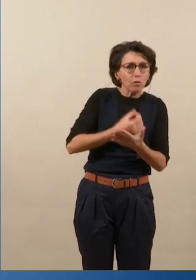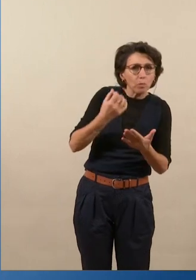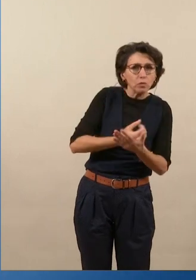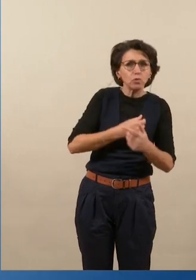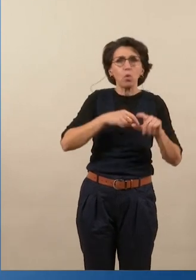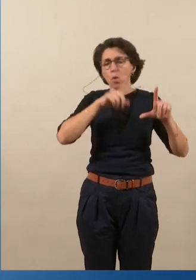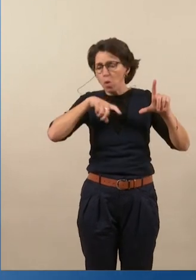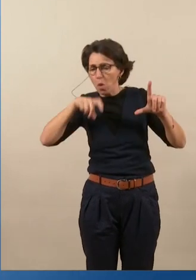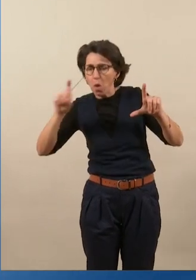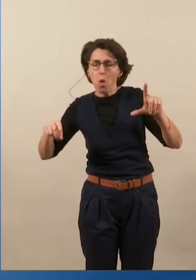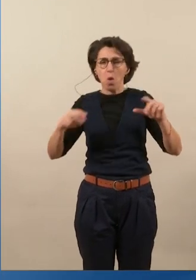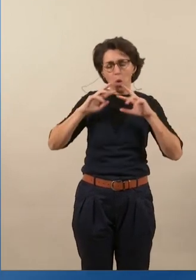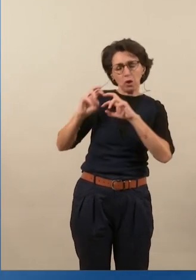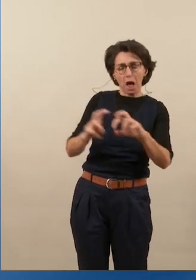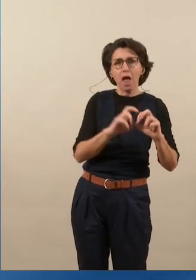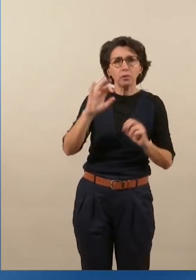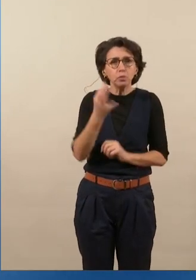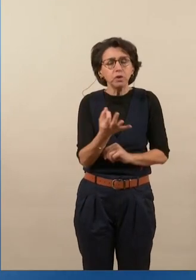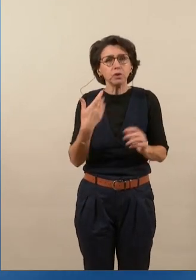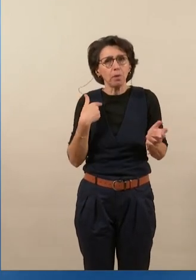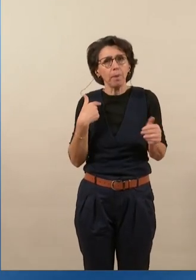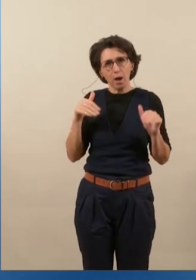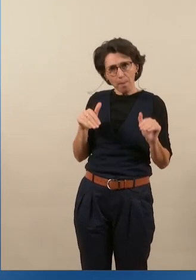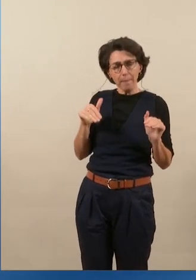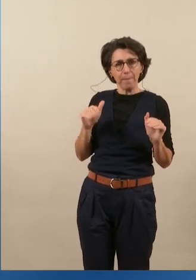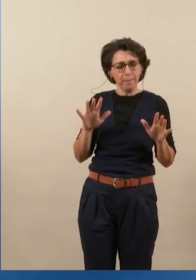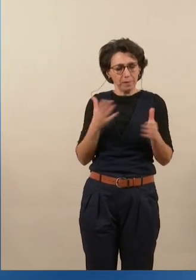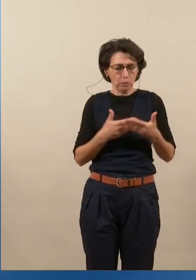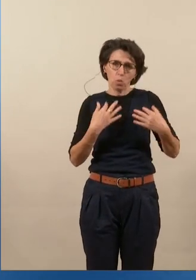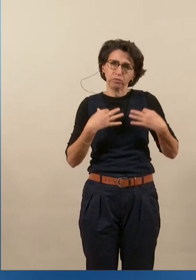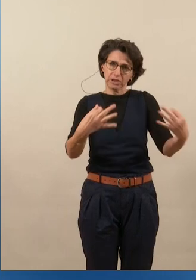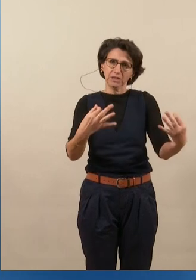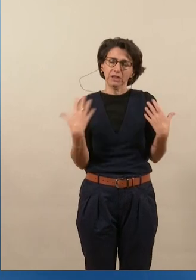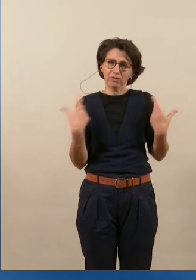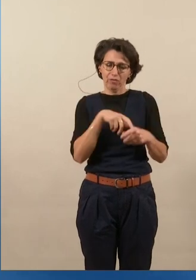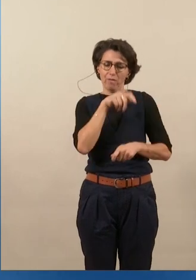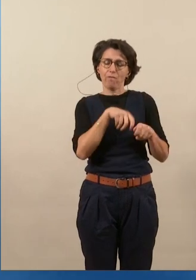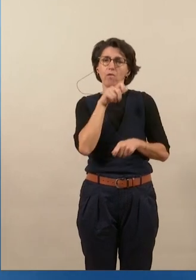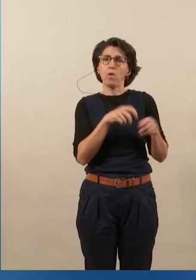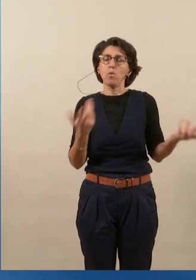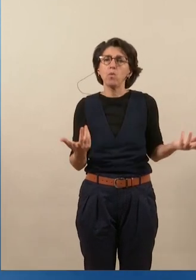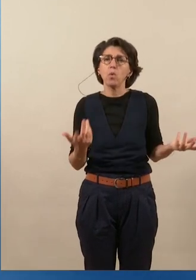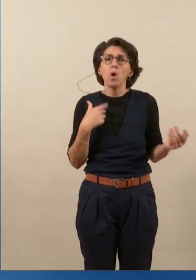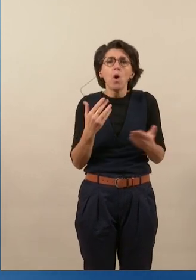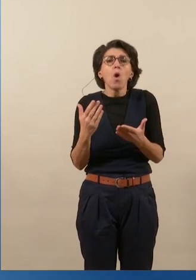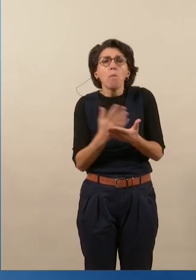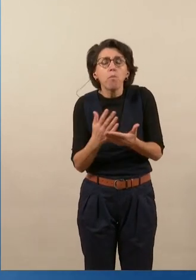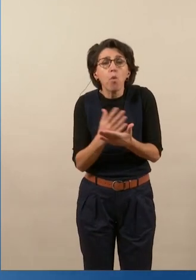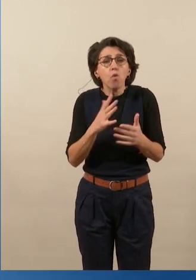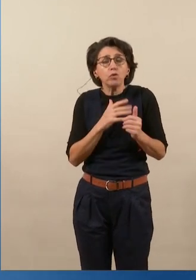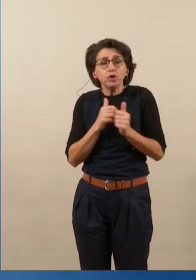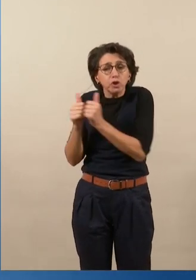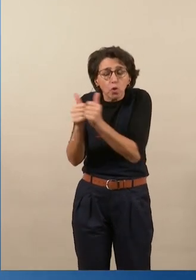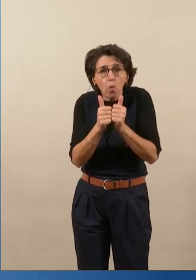cetera et cetera donc voilà il faut être aussi à un moment donné très objectif par rapport à un à un projet qui se veut commun qui se